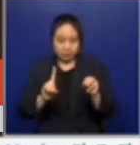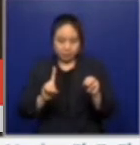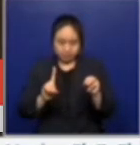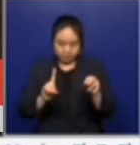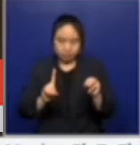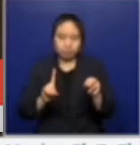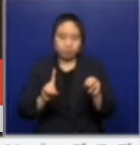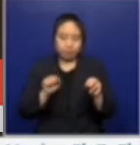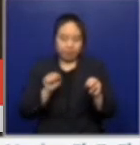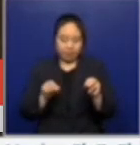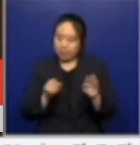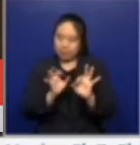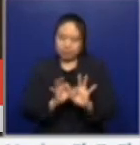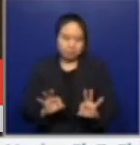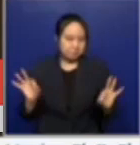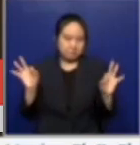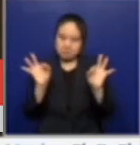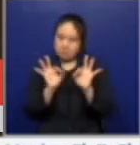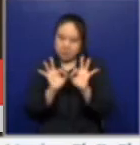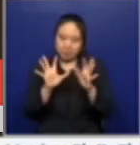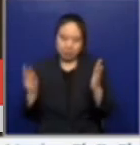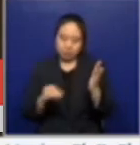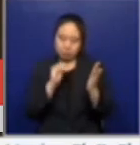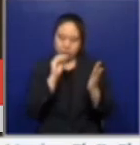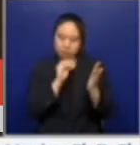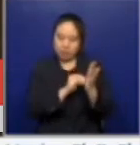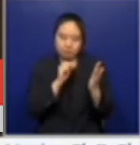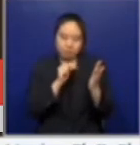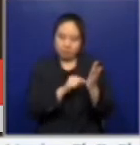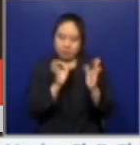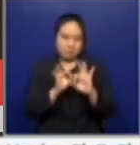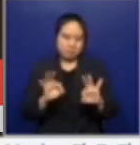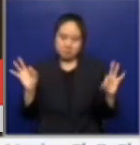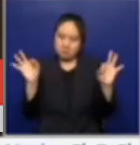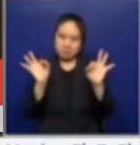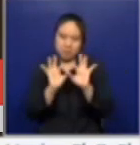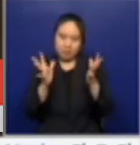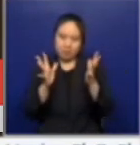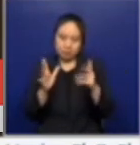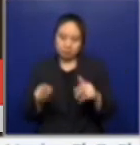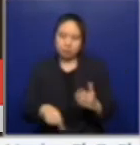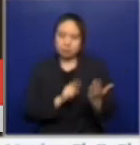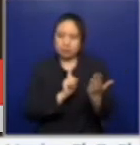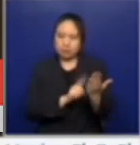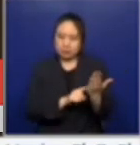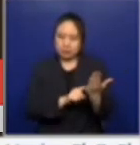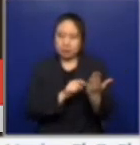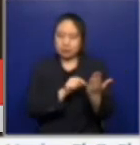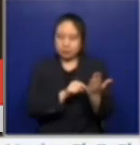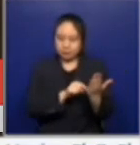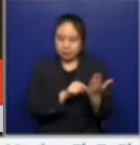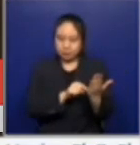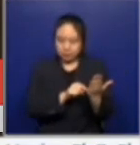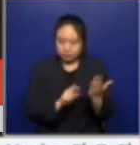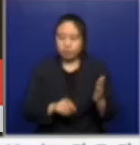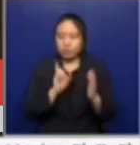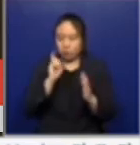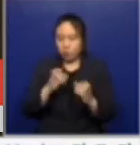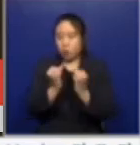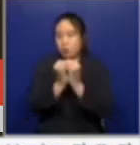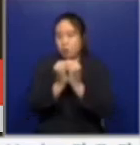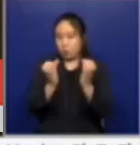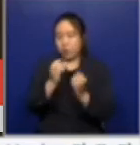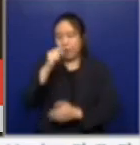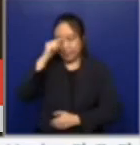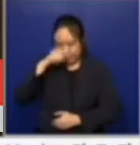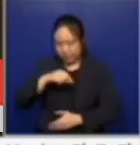ไม่มีความจำเป็นที่จะต้องบัญญัติไปอีกเช่นกันจึงจำเป็นต้องตรารัฐธรรมนูญแห่งราชอาณาจักรไทย